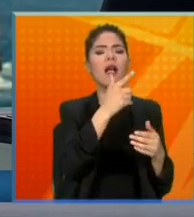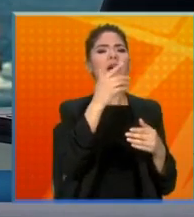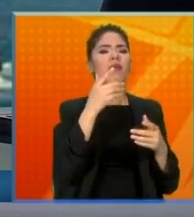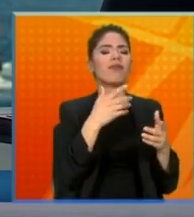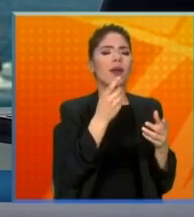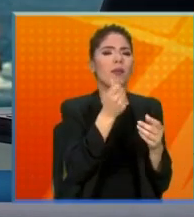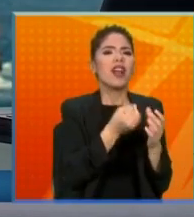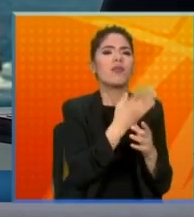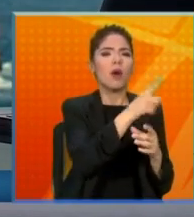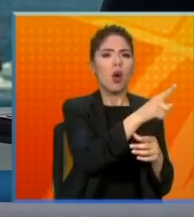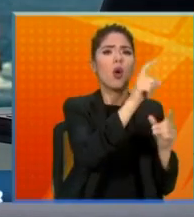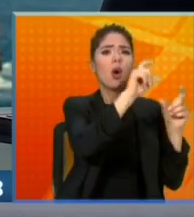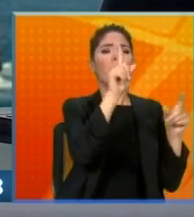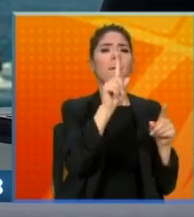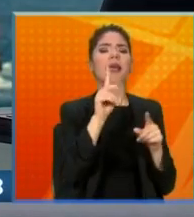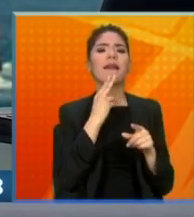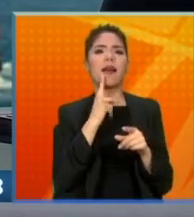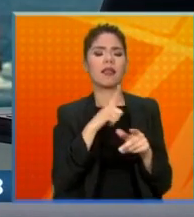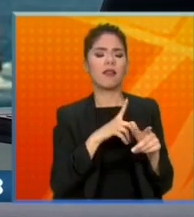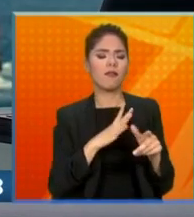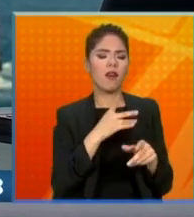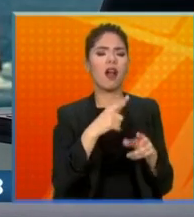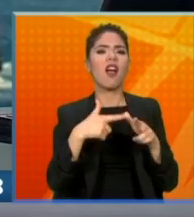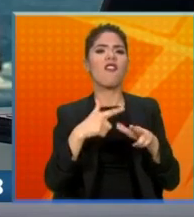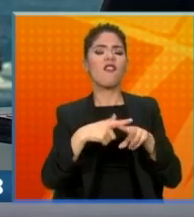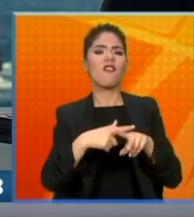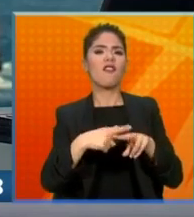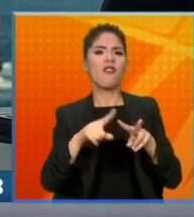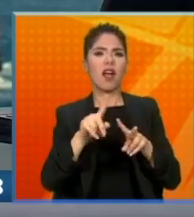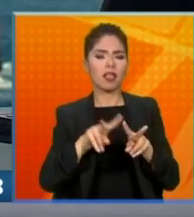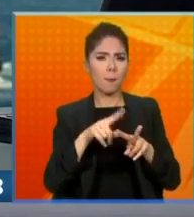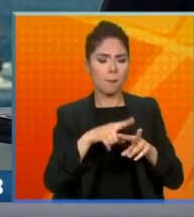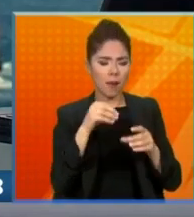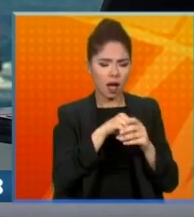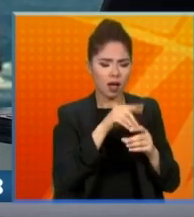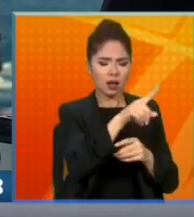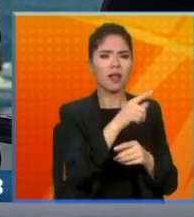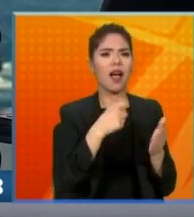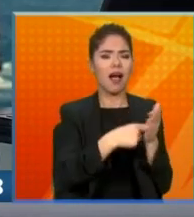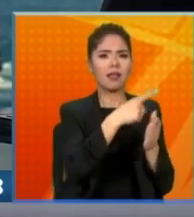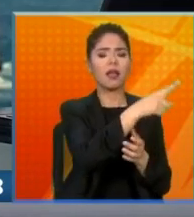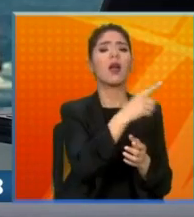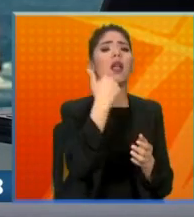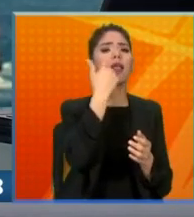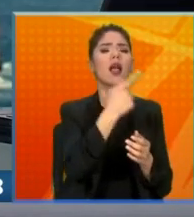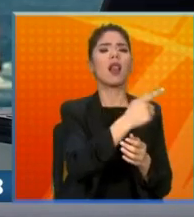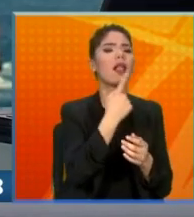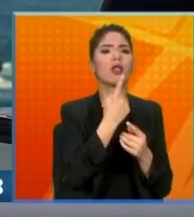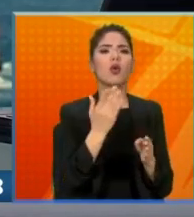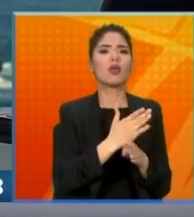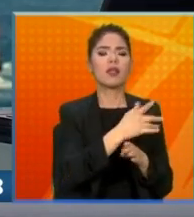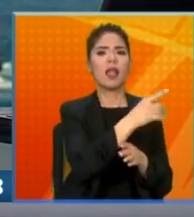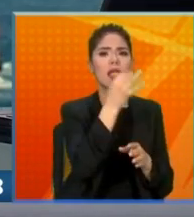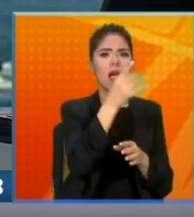Çetinkaya isimli bir kadındı. Sözde sefalet içinde bir yaşam sürüyordu o kadın. Sözde diyoruz çünkü haberin Türkiye